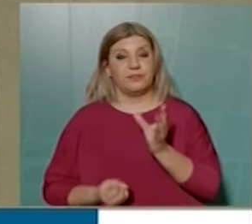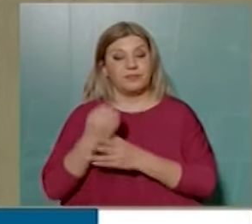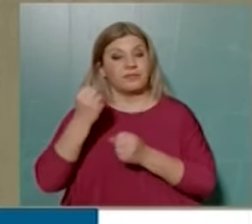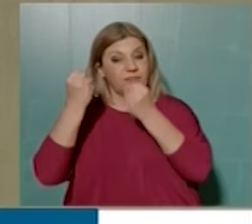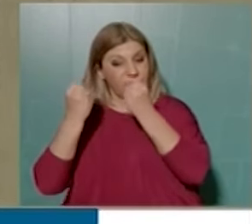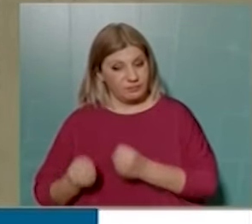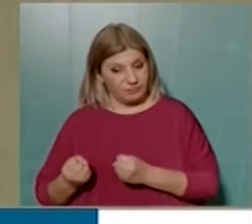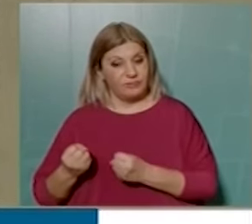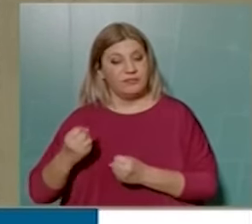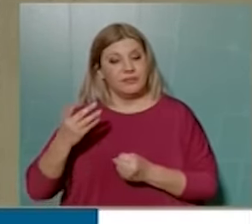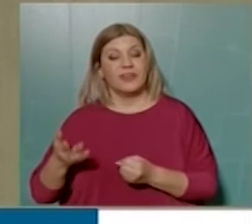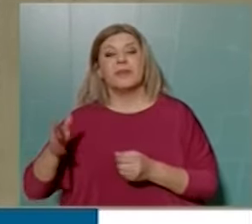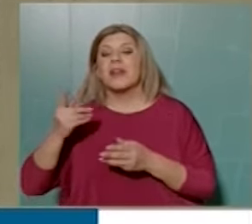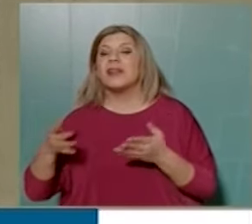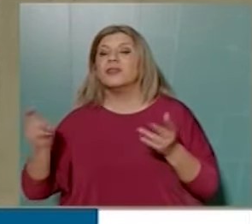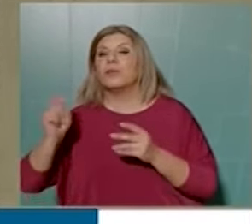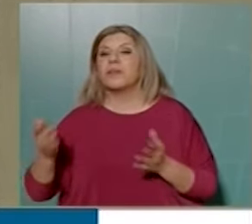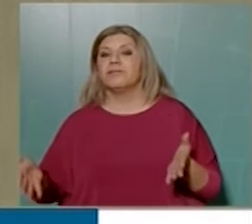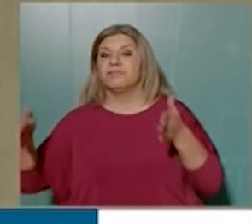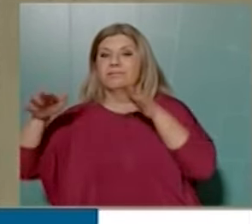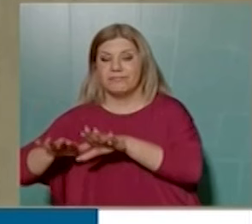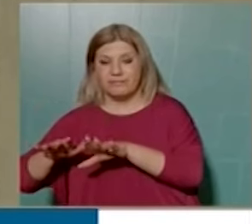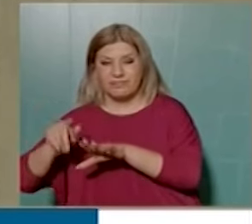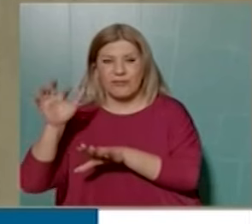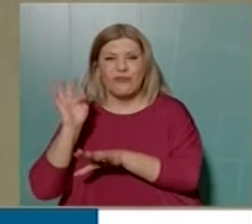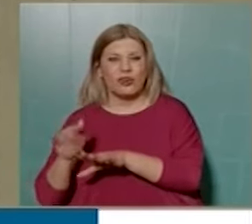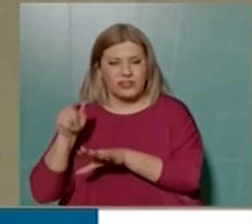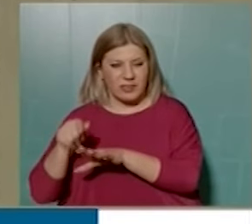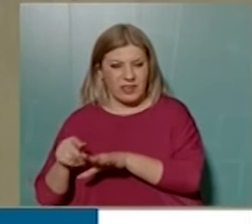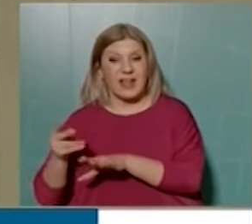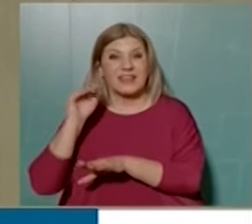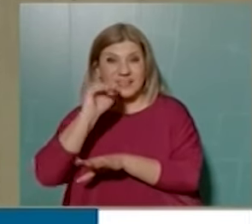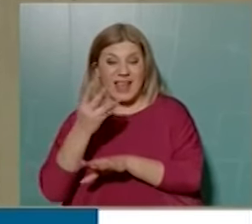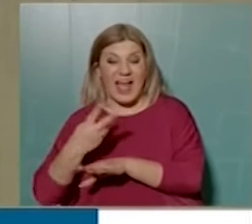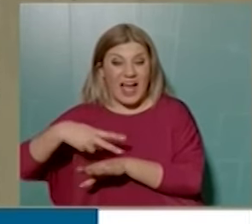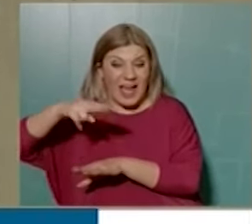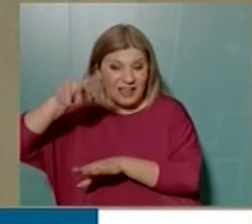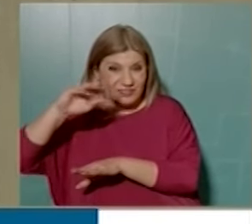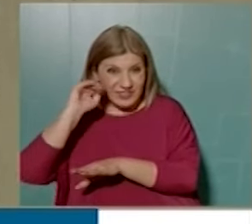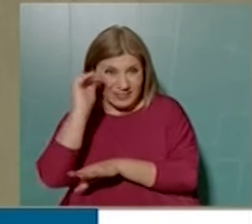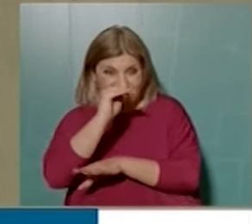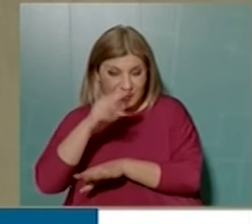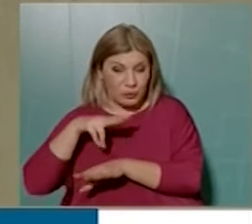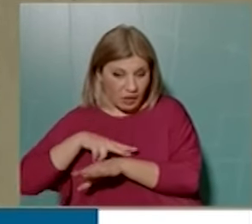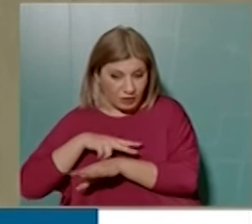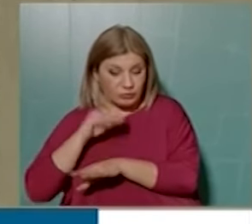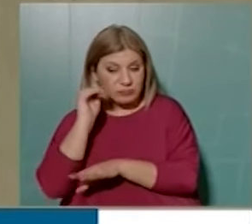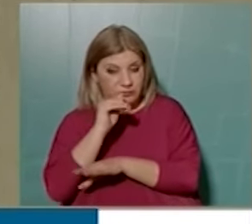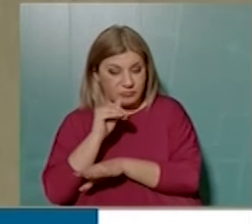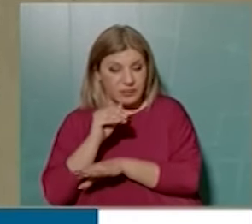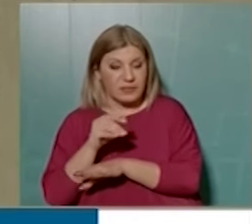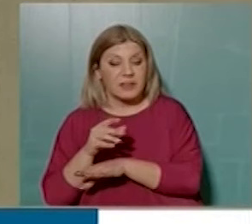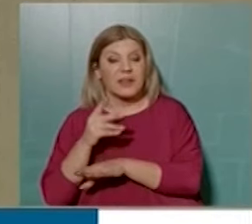επιβάλλονται όπως στο τέλος ταφής και εσείς αντί να διεκδικήσετε αύξηση και όχι μείωση της κρατικής χρηματοδότησης να